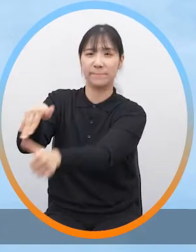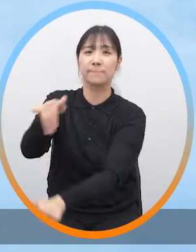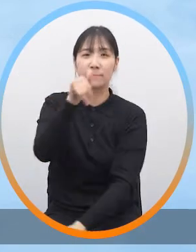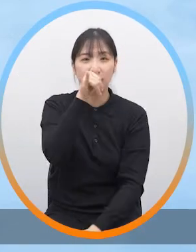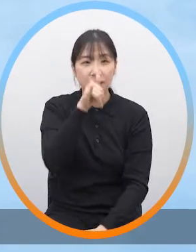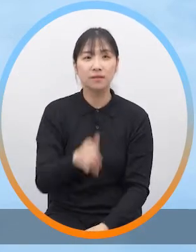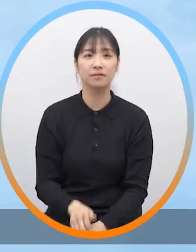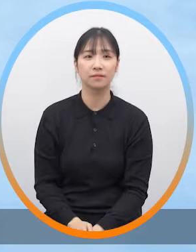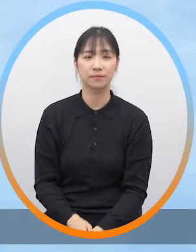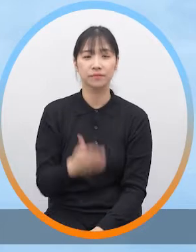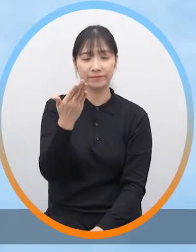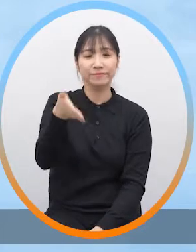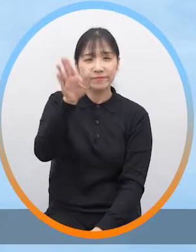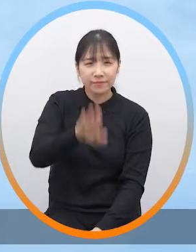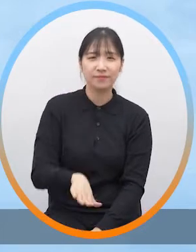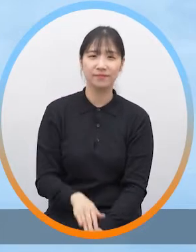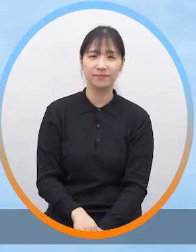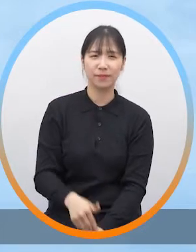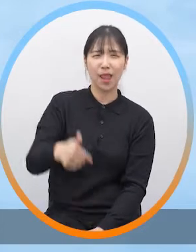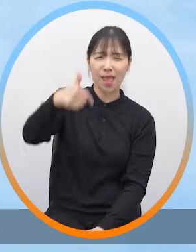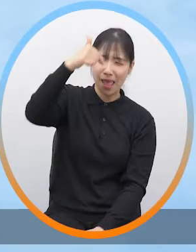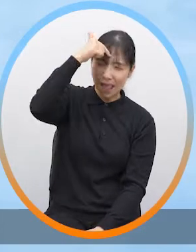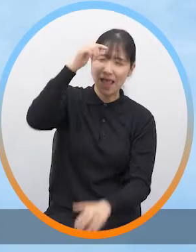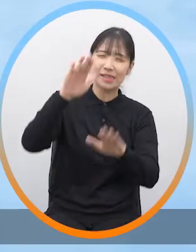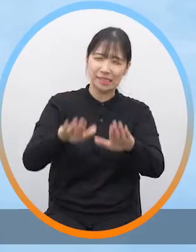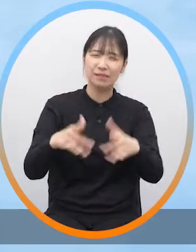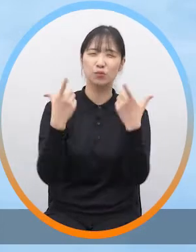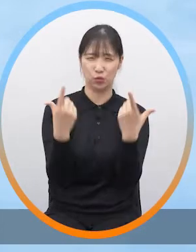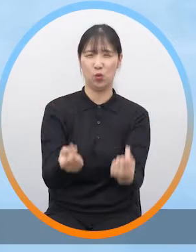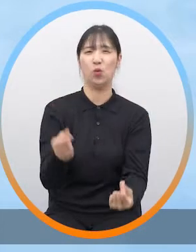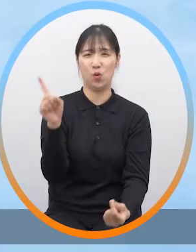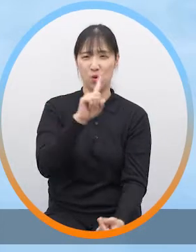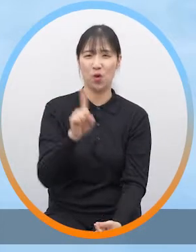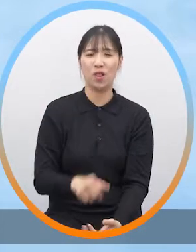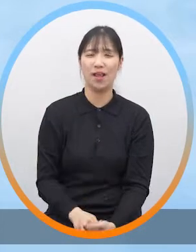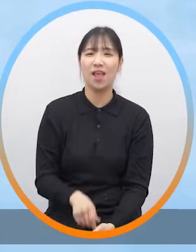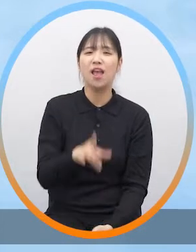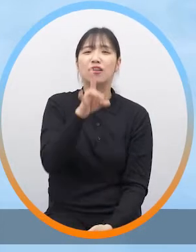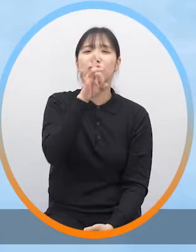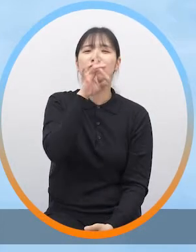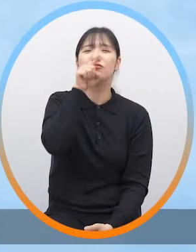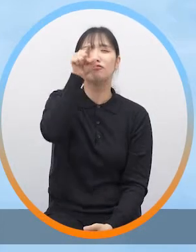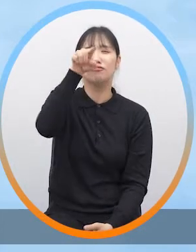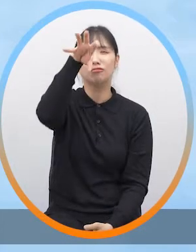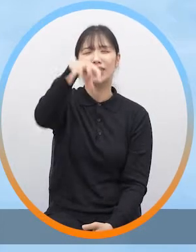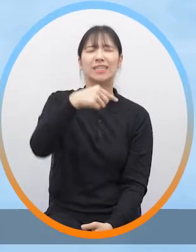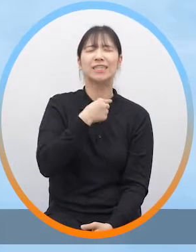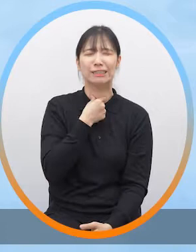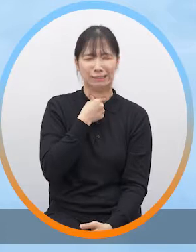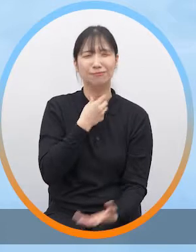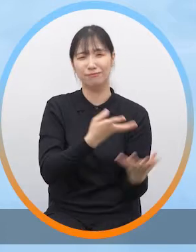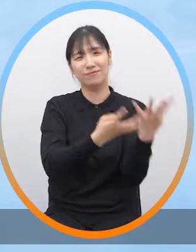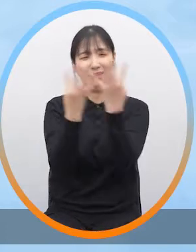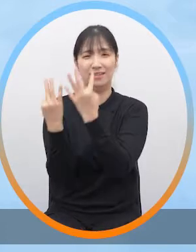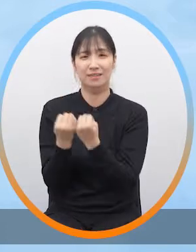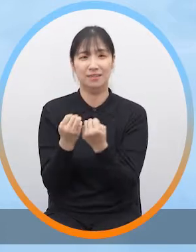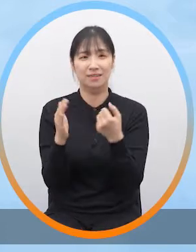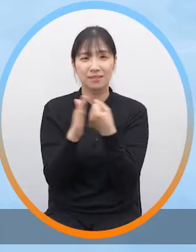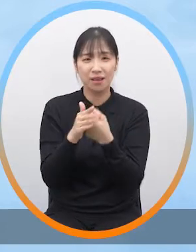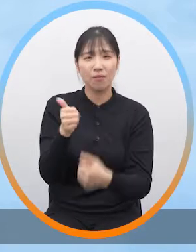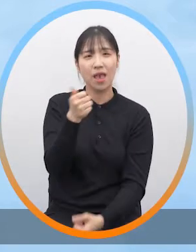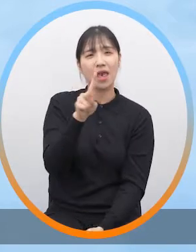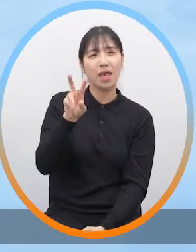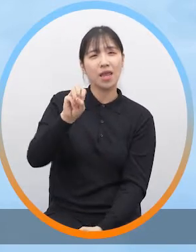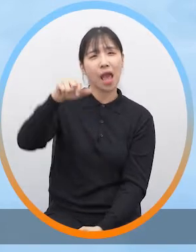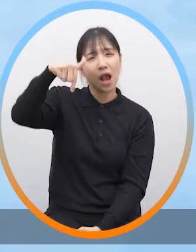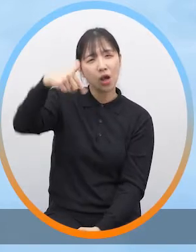파견했었습니다. 그런데 예나 지금이나 관직은 중앙관직을 선호하기 때문에